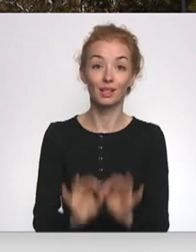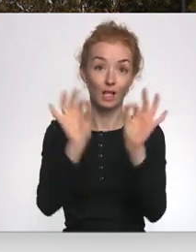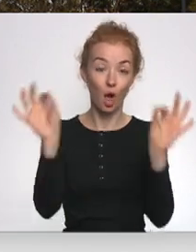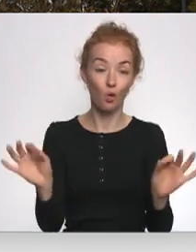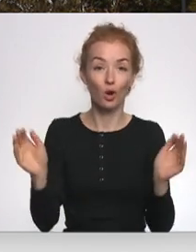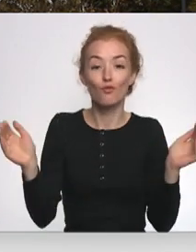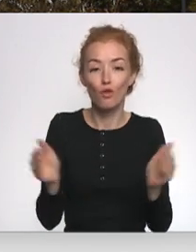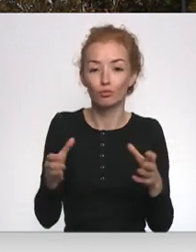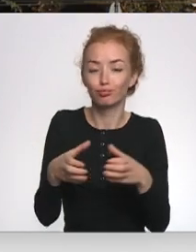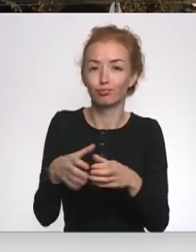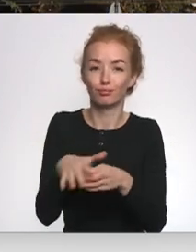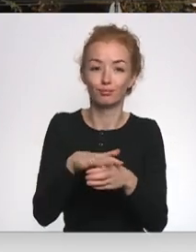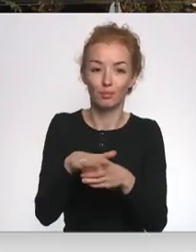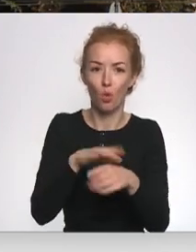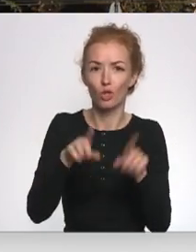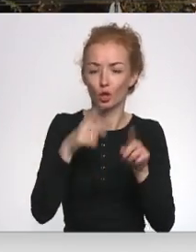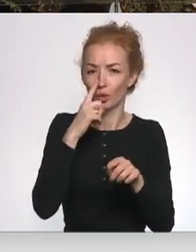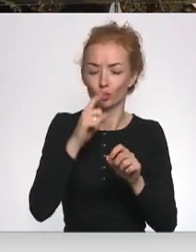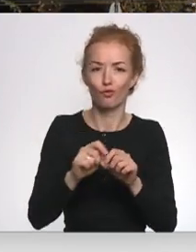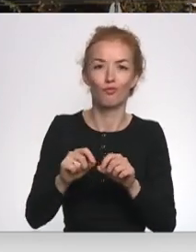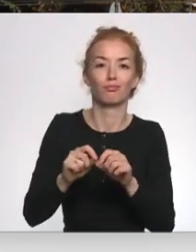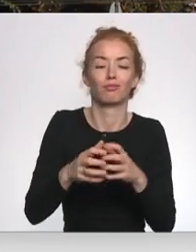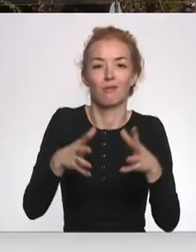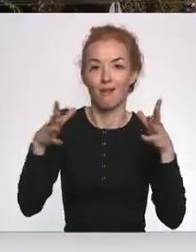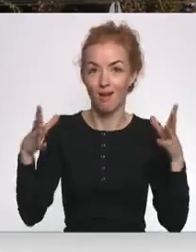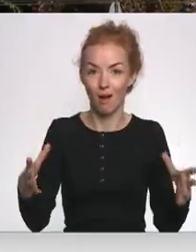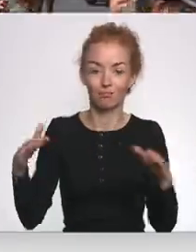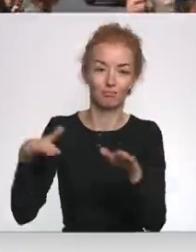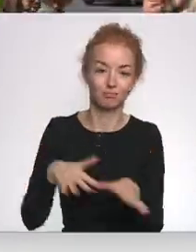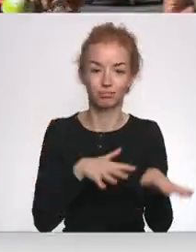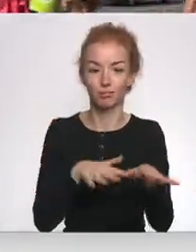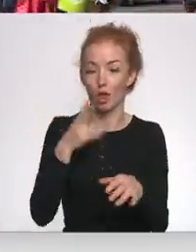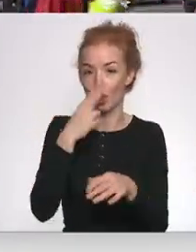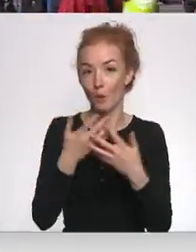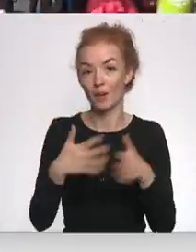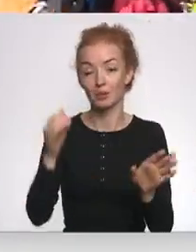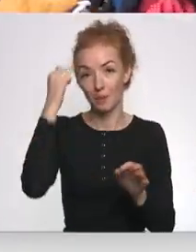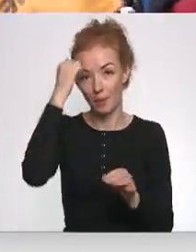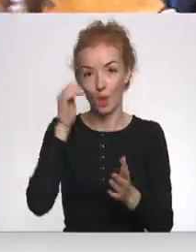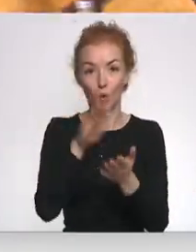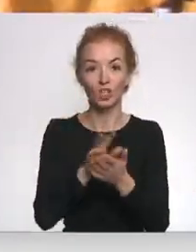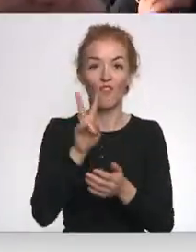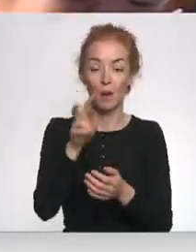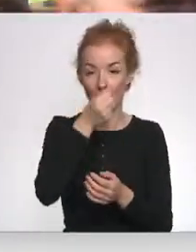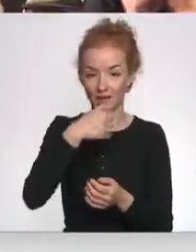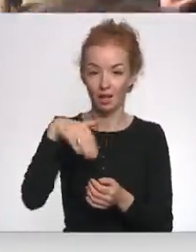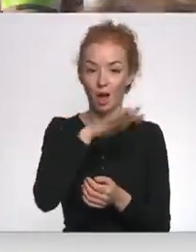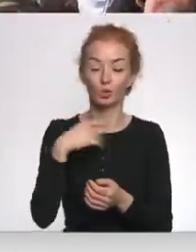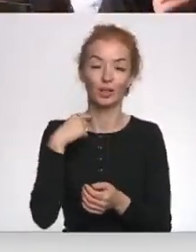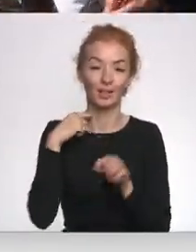Sākotnēji mazs pulciņš, kas dažu minūšu laikā pārauga plašā gājienā no brīvības pieminekļu līdz Vērmanas dārzam Rīgā.